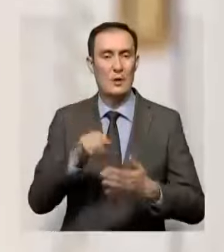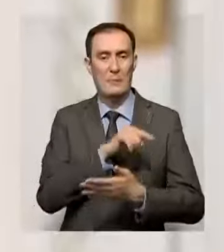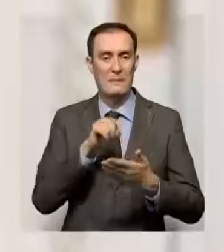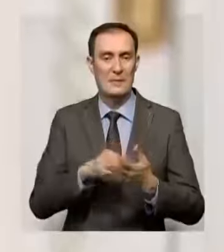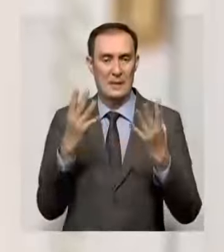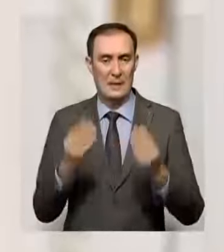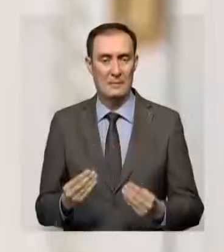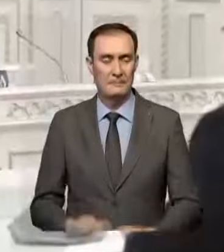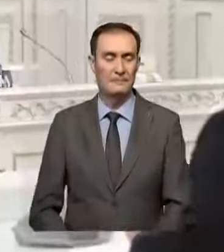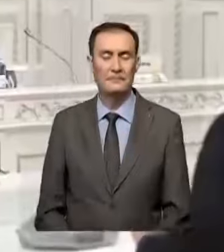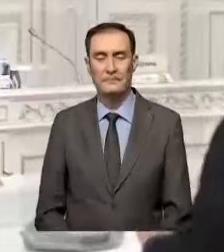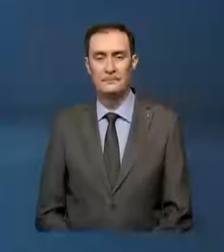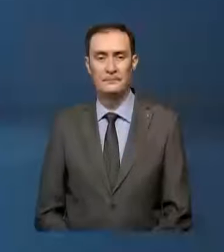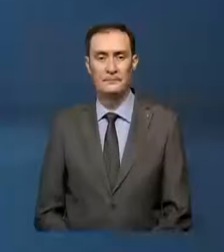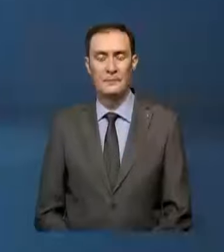повестке.